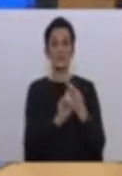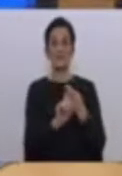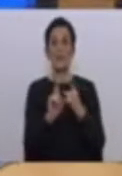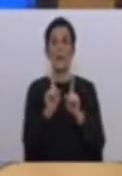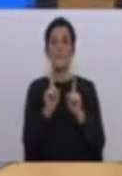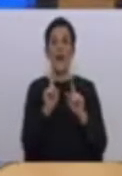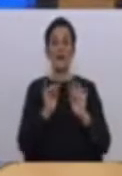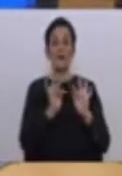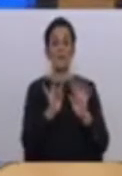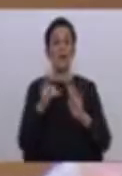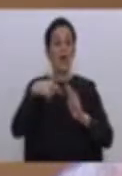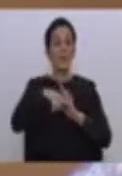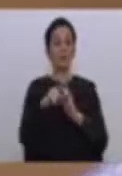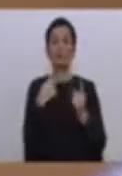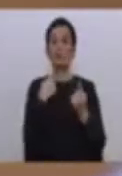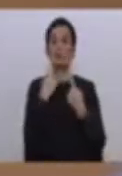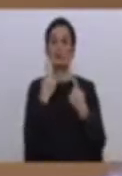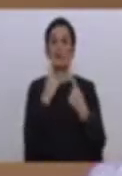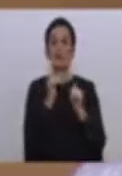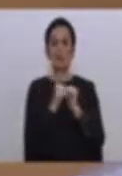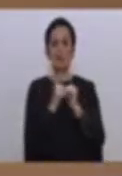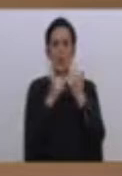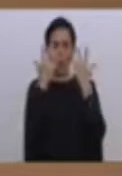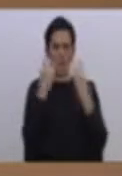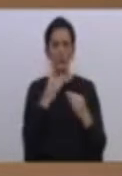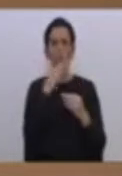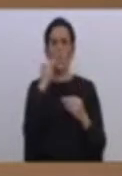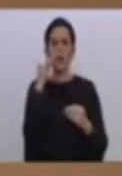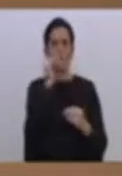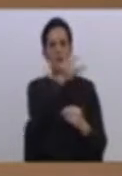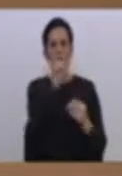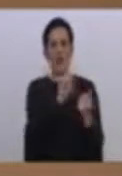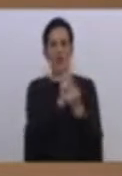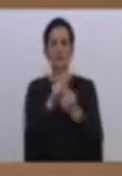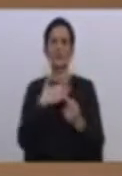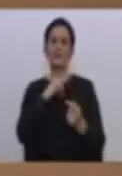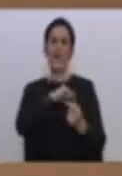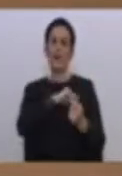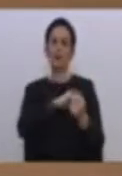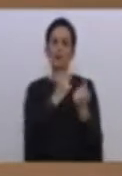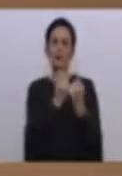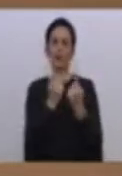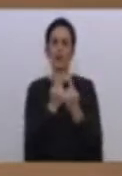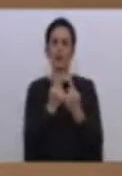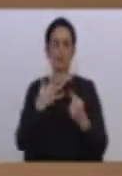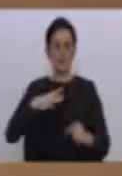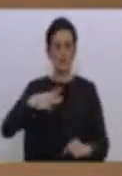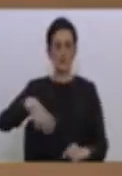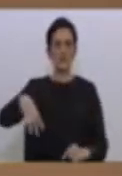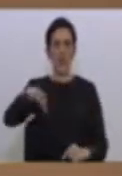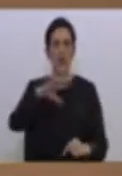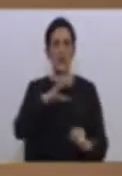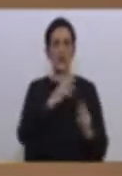კამპანიიდან გამომდინარე კი არ საუბრობ. ჩვენ ხვდებით ყოველდღიურად უამრავ ადამიანს. ჩვენ კოლეგებთან ერთად მოვიარეთ მთელი საქართველო და